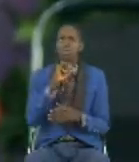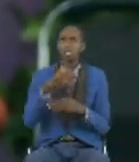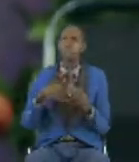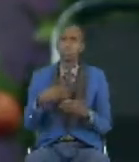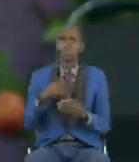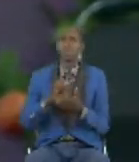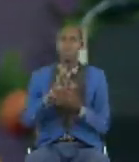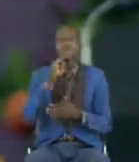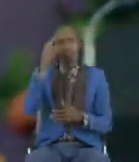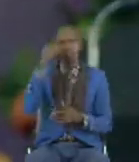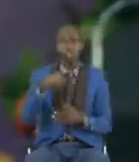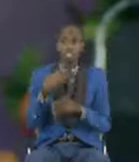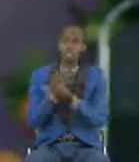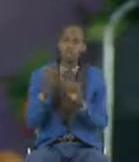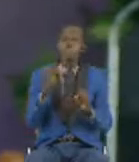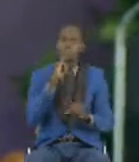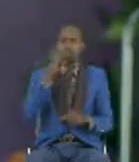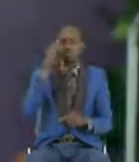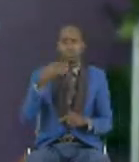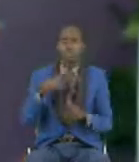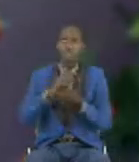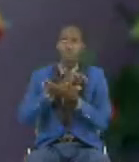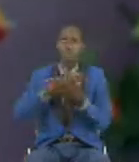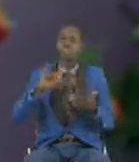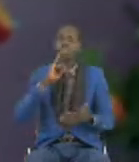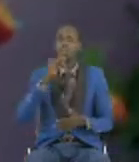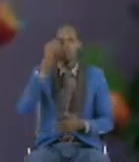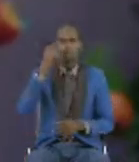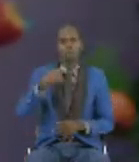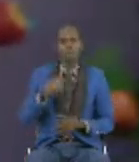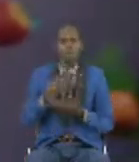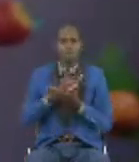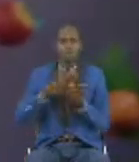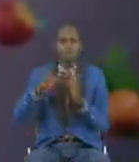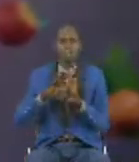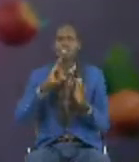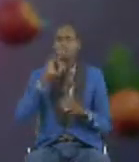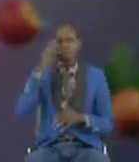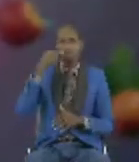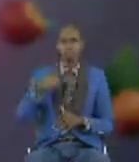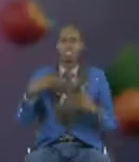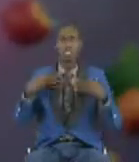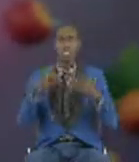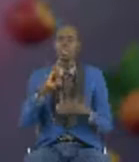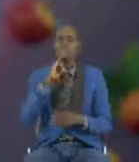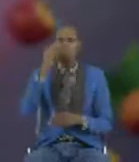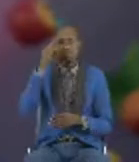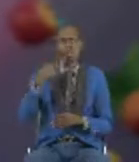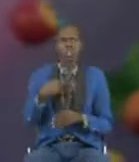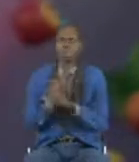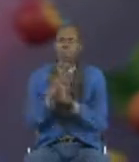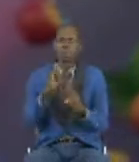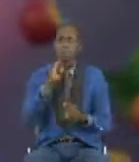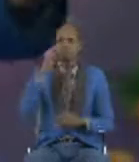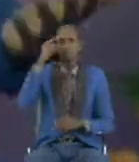moi. Le salut, c'est pour moi. La sanctification, c'est pour moi. La sainteté, c'est pour moi. La guérison, c'est pour moi. La délivrance, c'est pour